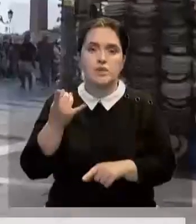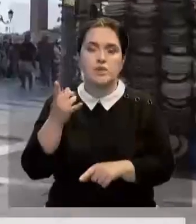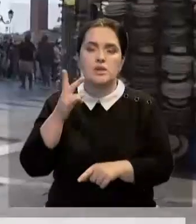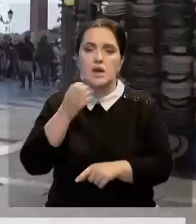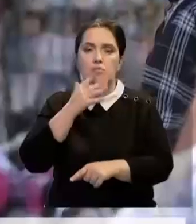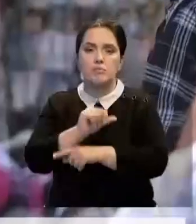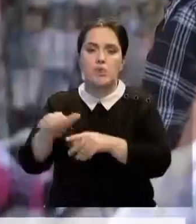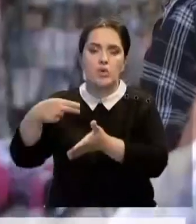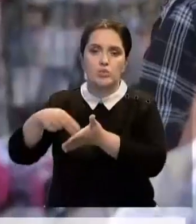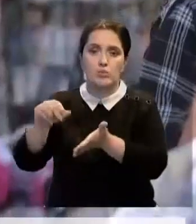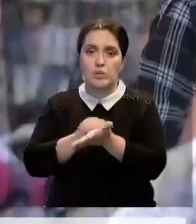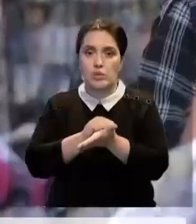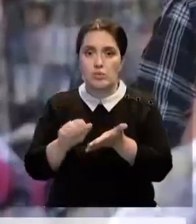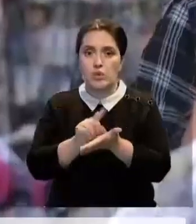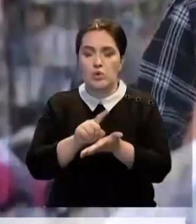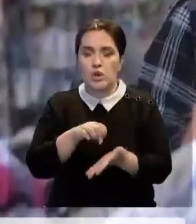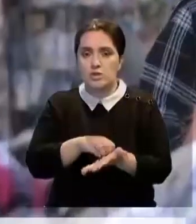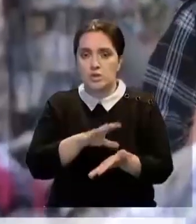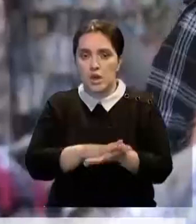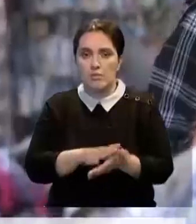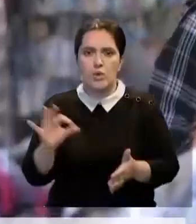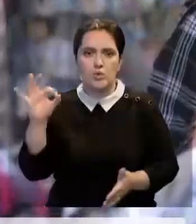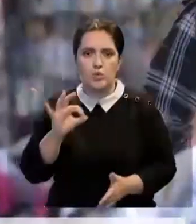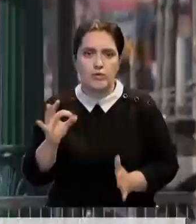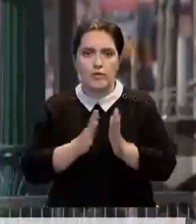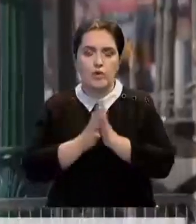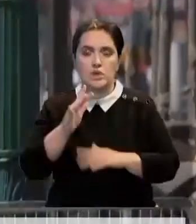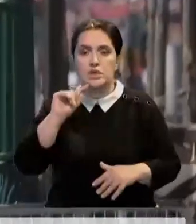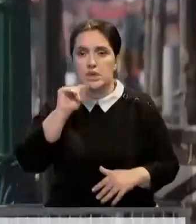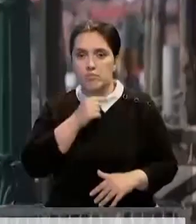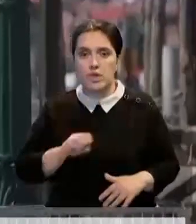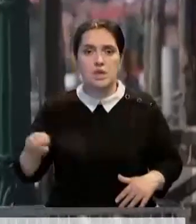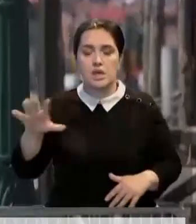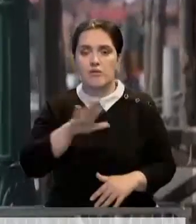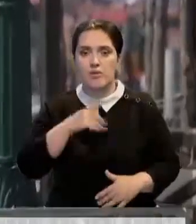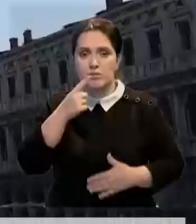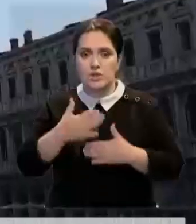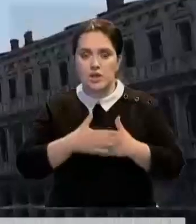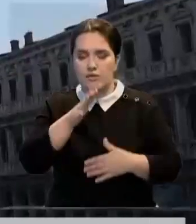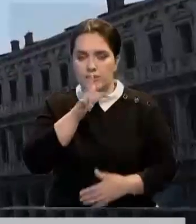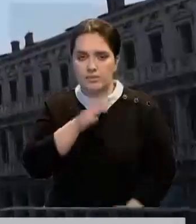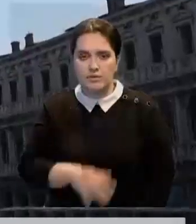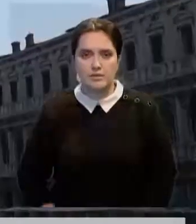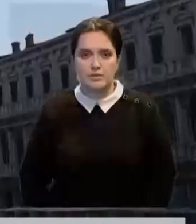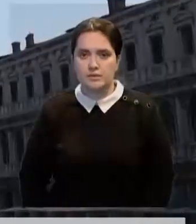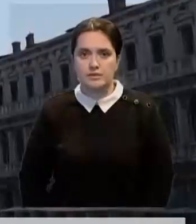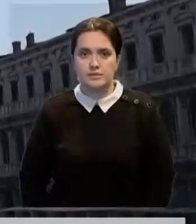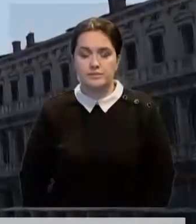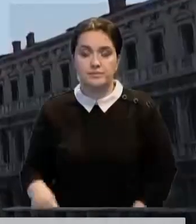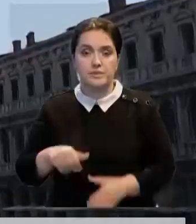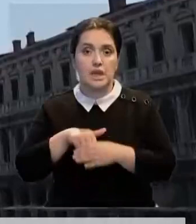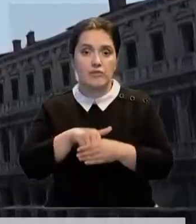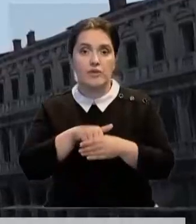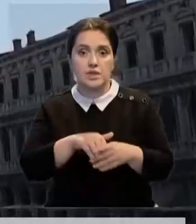товары. В документе также прогнозируется практически нулевой рост экономики в еврозоне в ближайшие месяцы. Аналитики